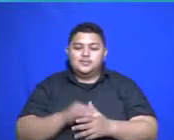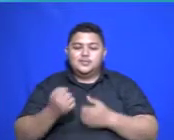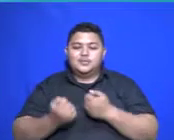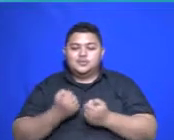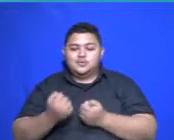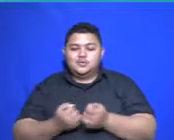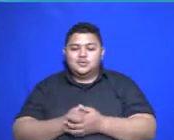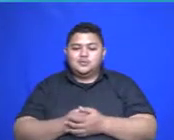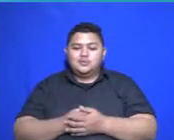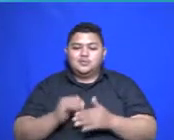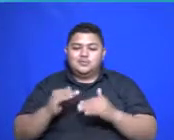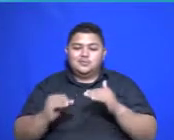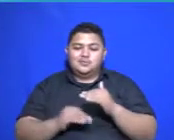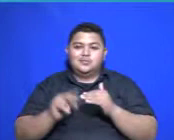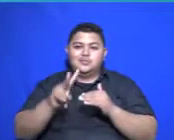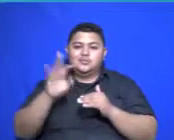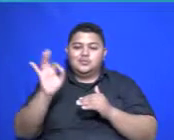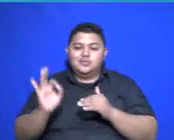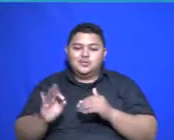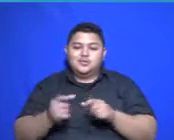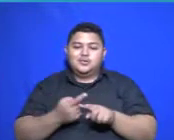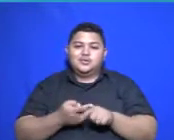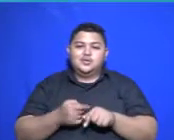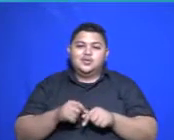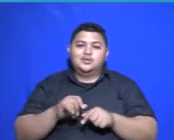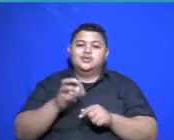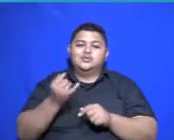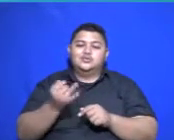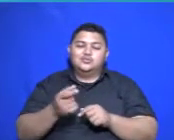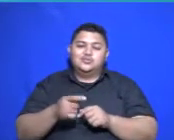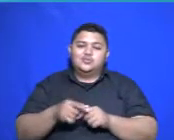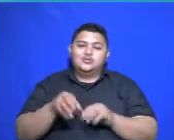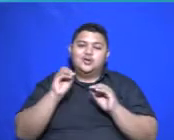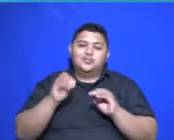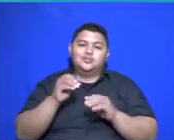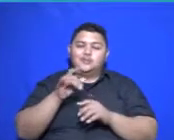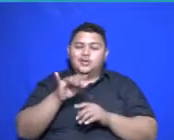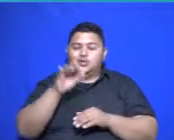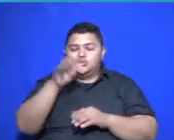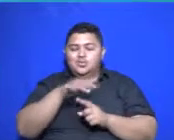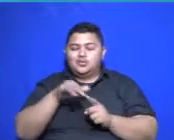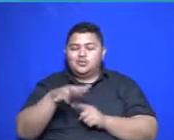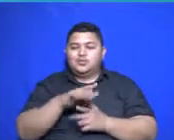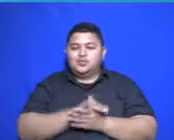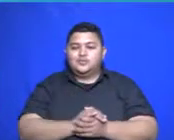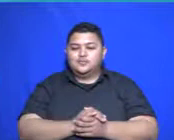wirausaha itu minimal 2% dari jumlah penduduk. Kita masih jauh 2014,